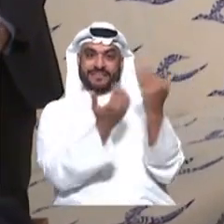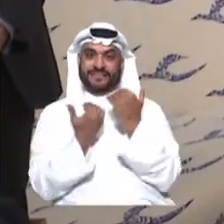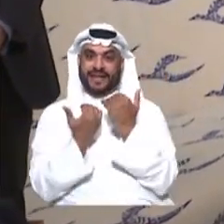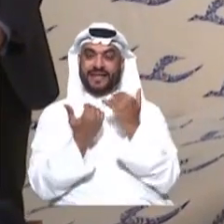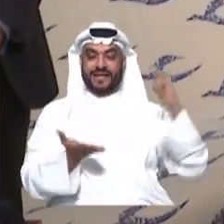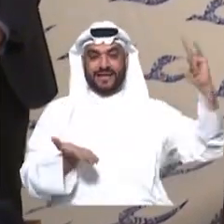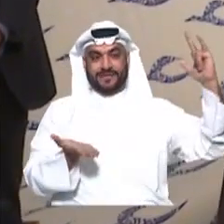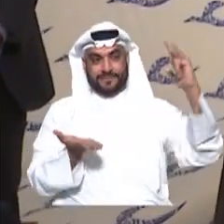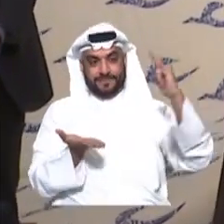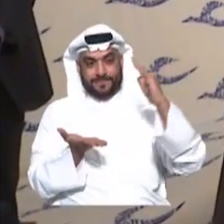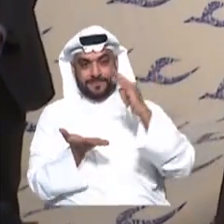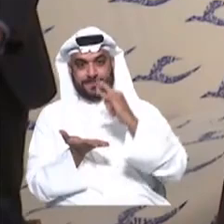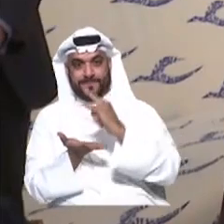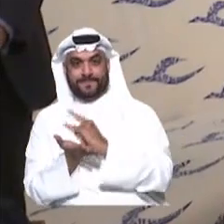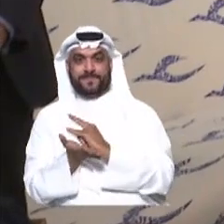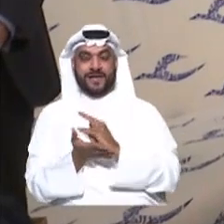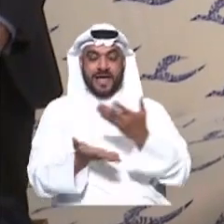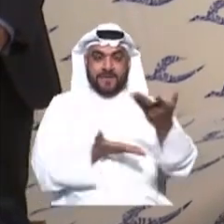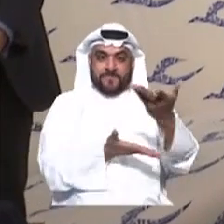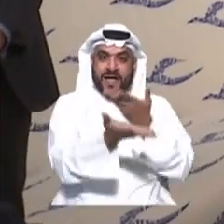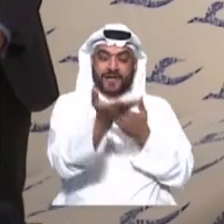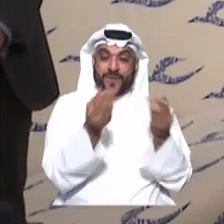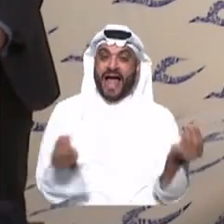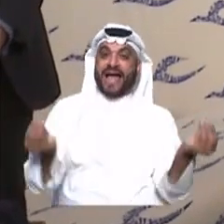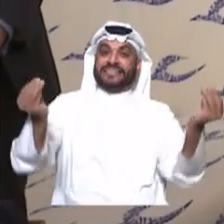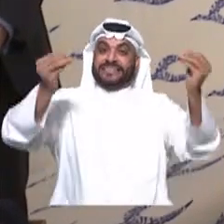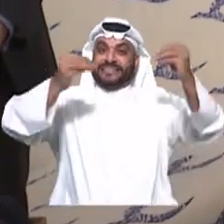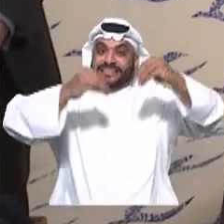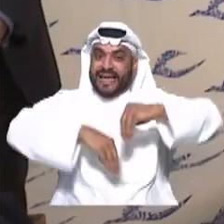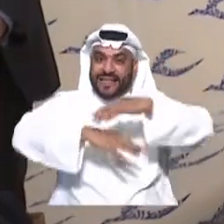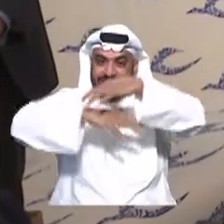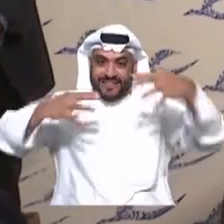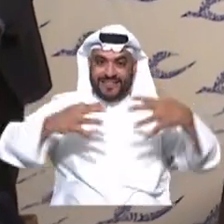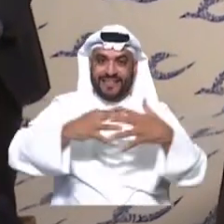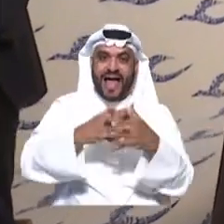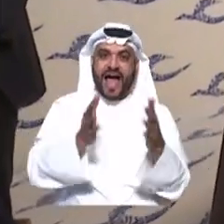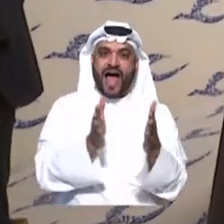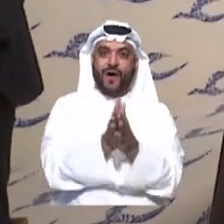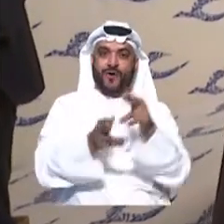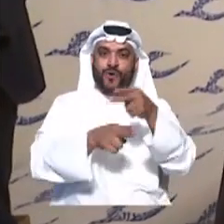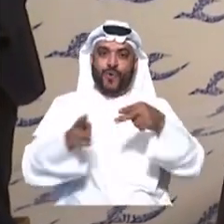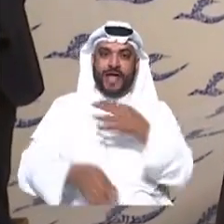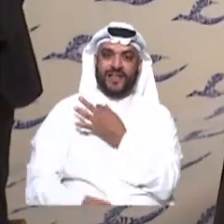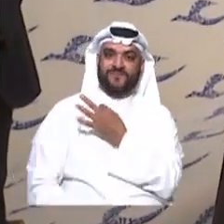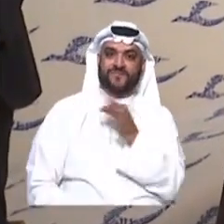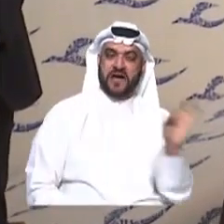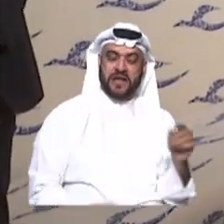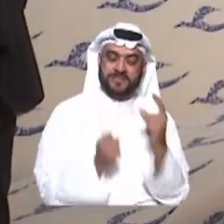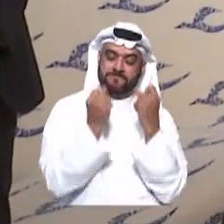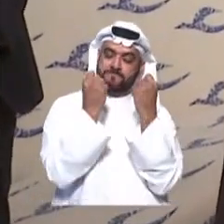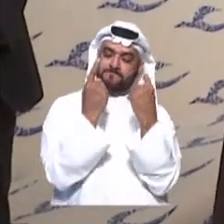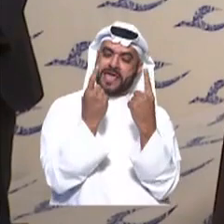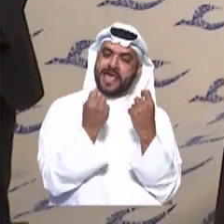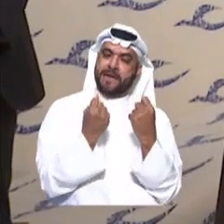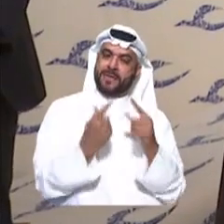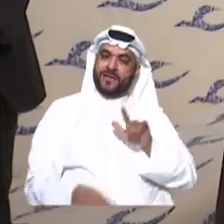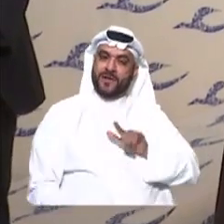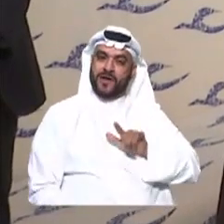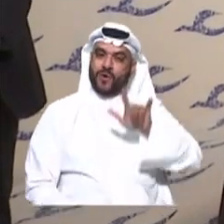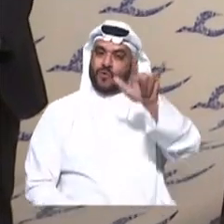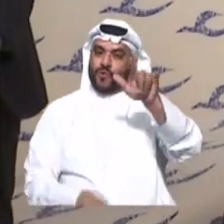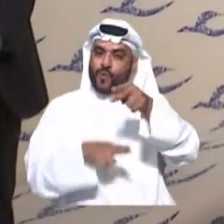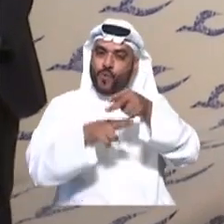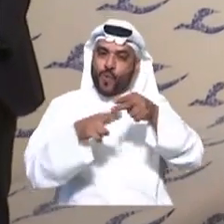وهو أمر سيعمق العلاقات والتعاون بين الكويت وفرنسا من خلال إيرباص والخطوط